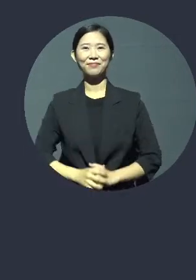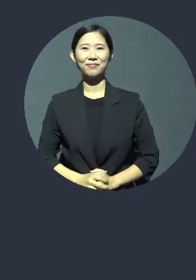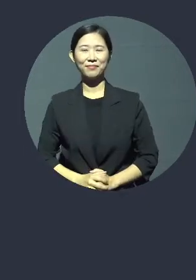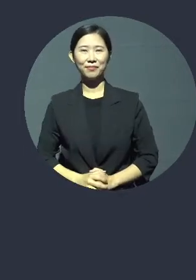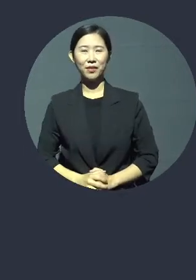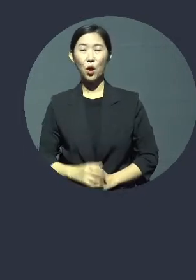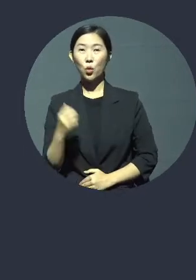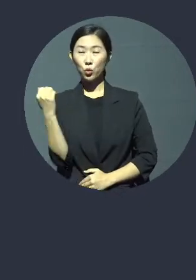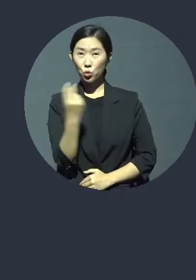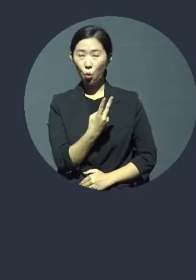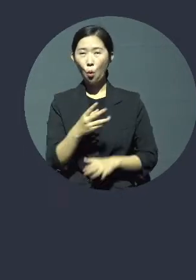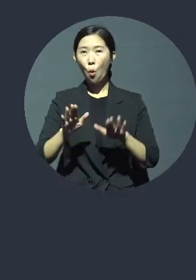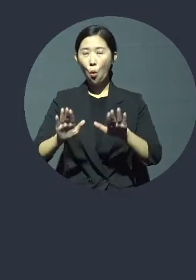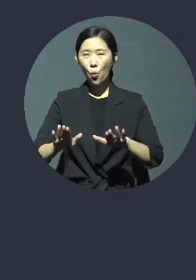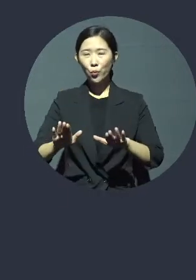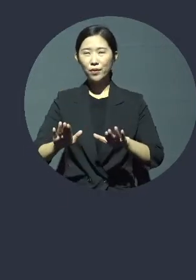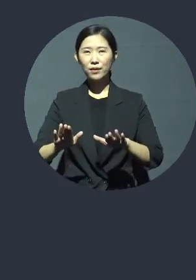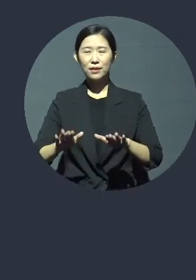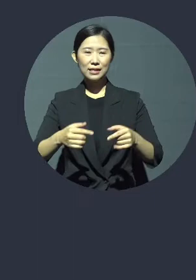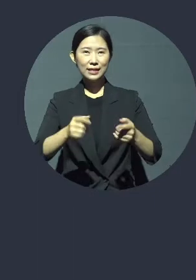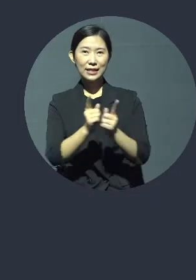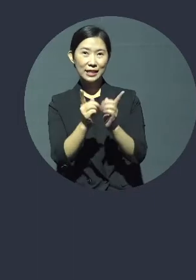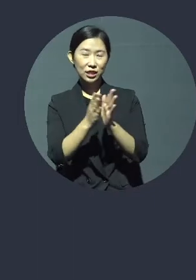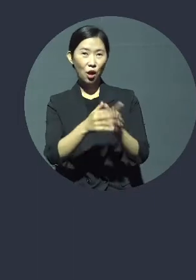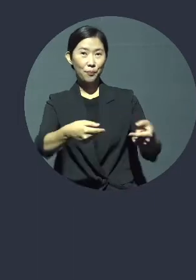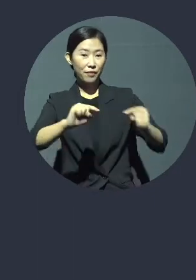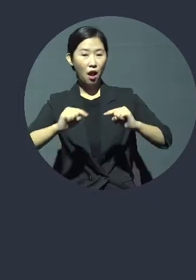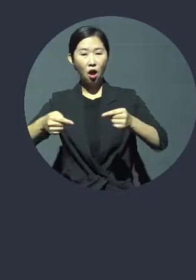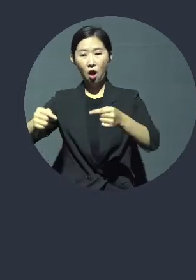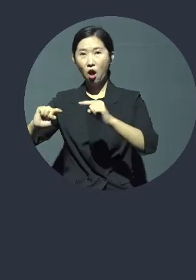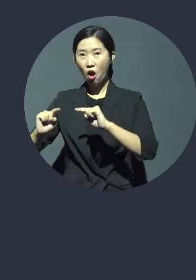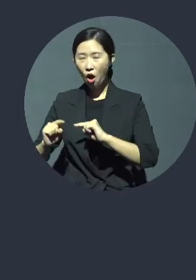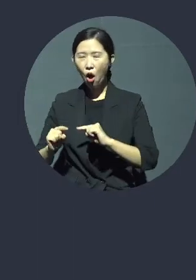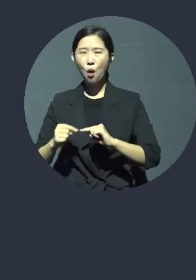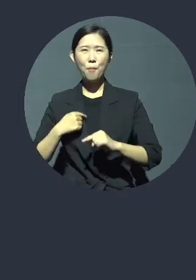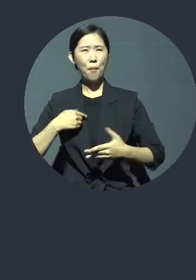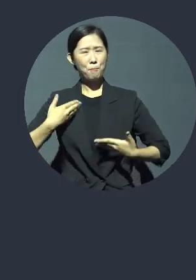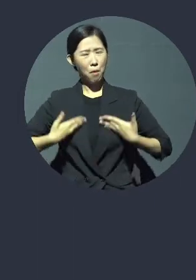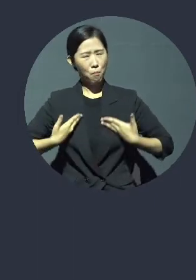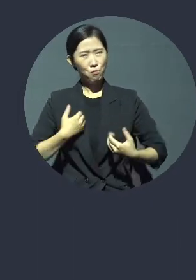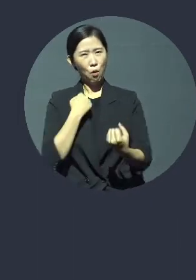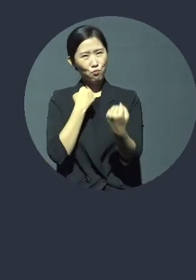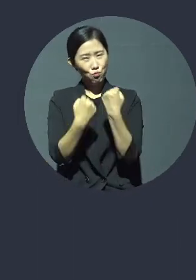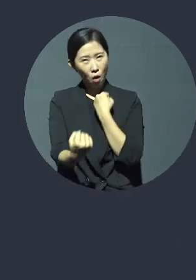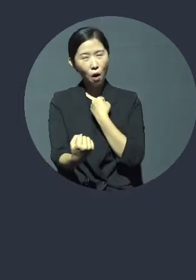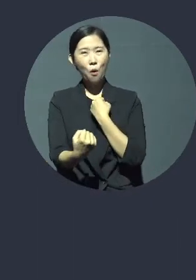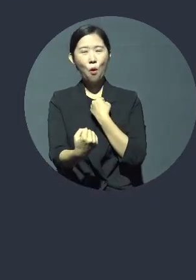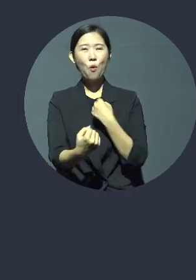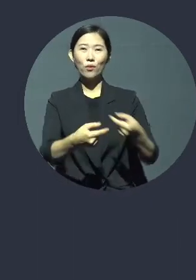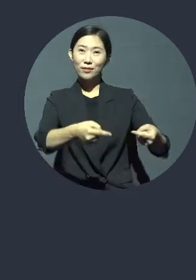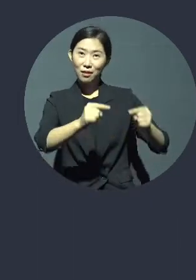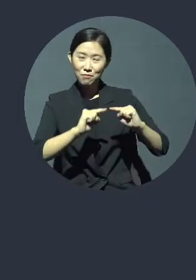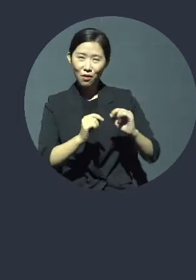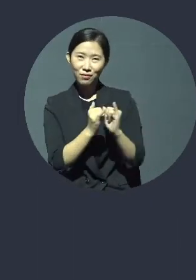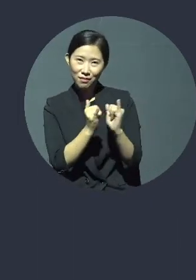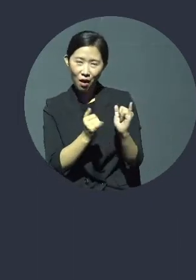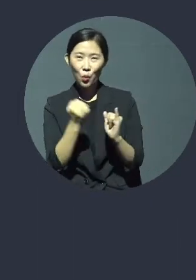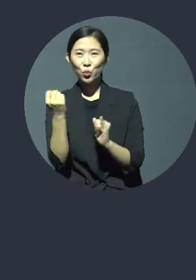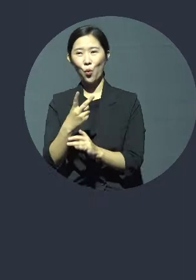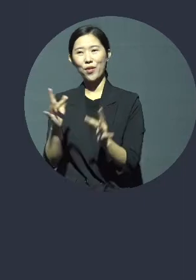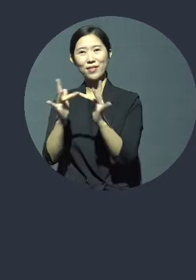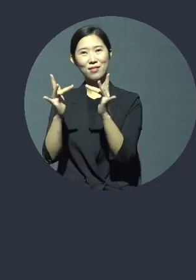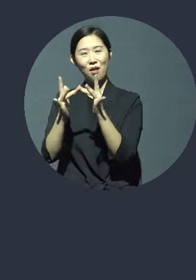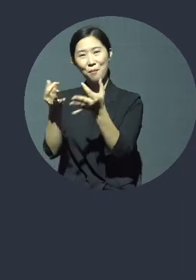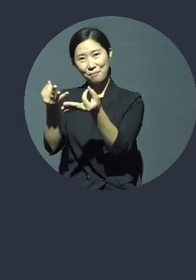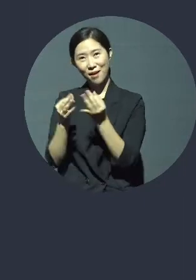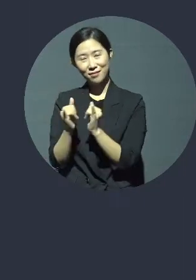아울러 직접 참여하셔서 자리를 빛내주신 분들과 또 바쁘신 시간을 쪼개서 온라인으로 참여해 주시는 모든 분들께